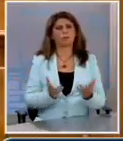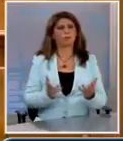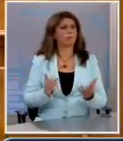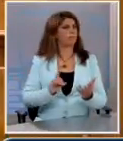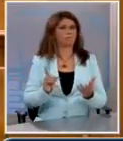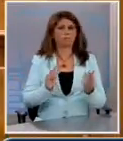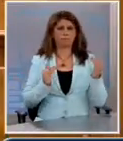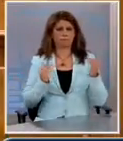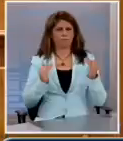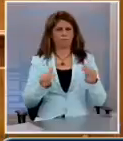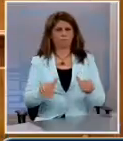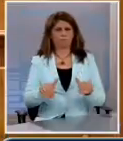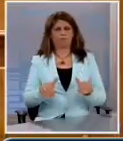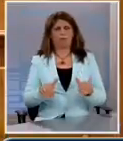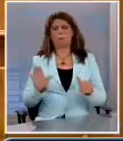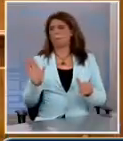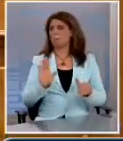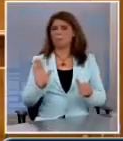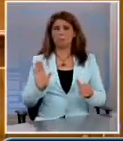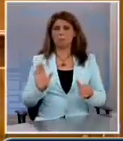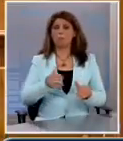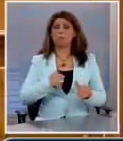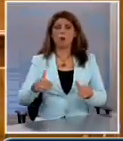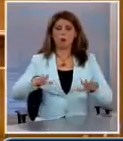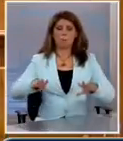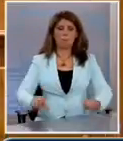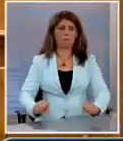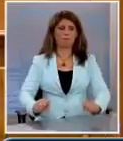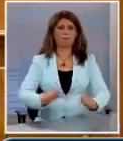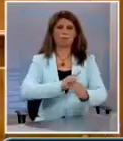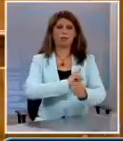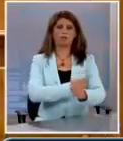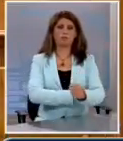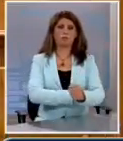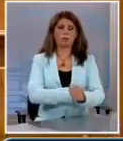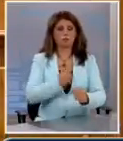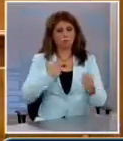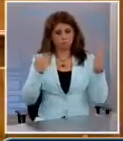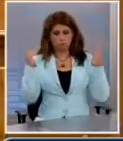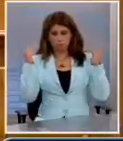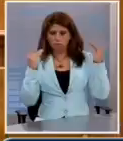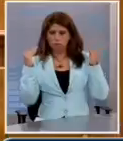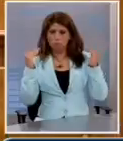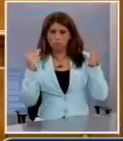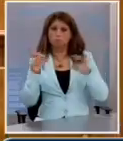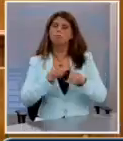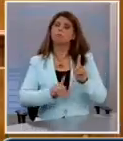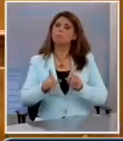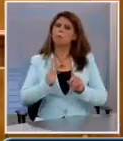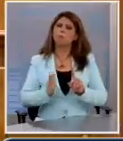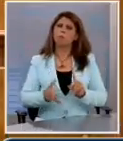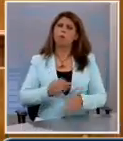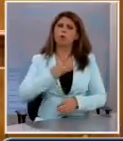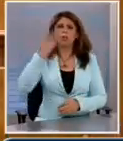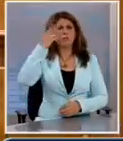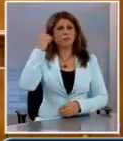δισταγμό, κανένα φραγμό, αρκεί να κρατηθεί στην εξουσία. Και αναρωτιέμαι πραγματικά, ποιον μπορεί ο κύριος